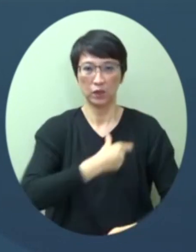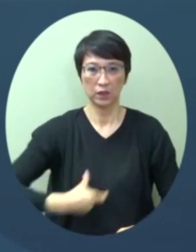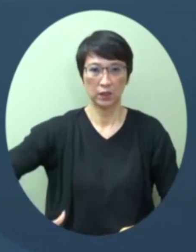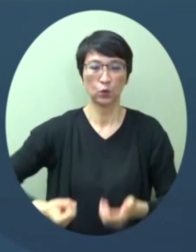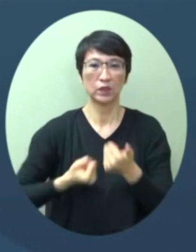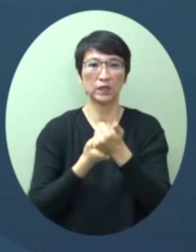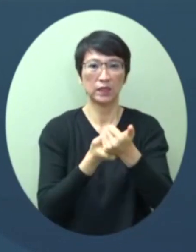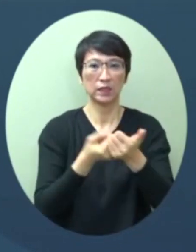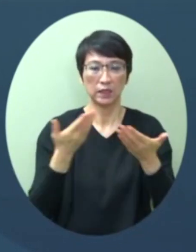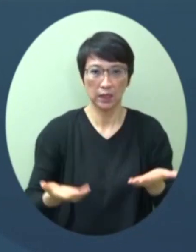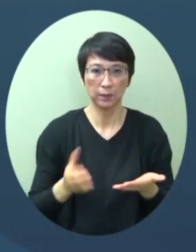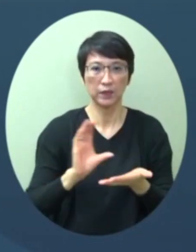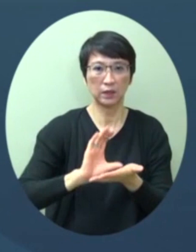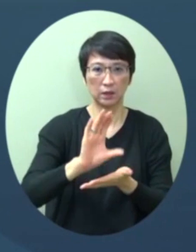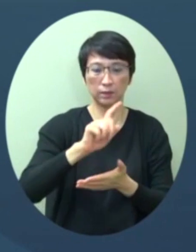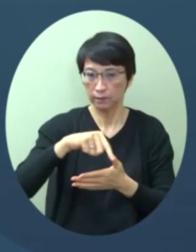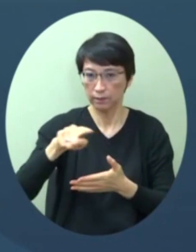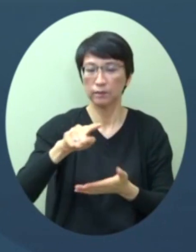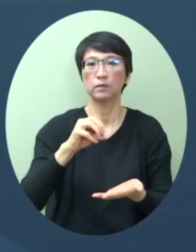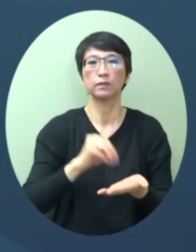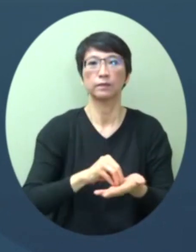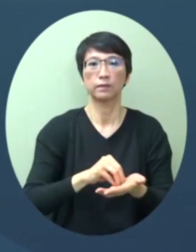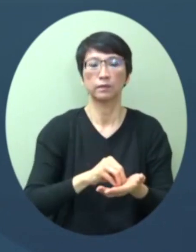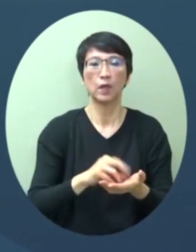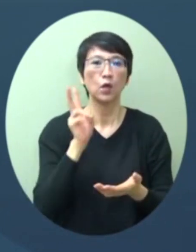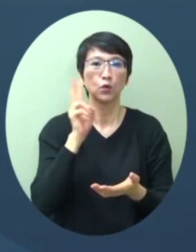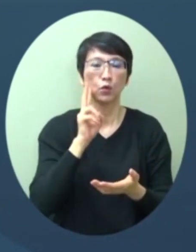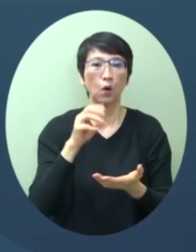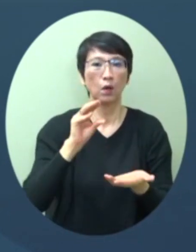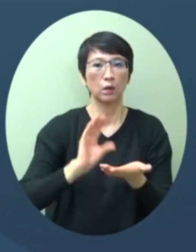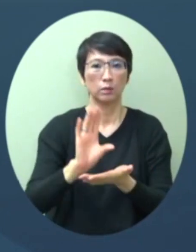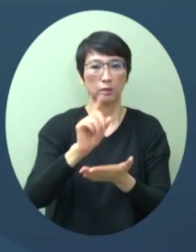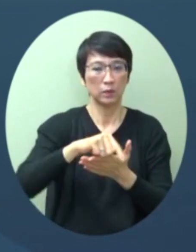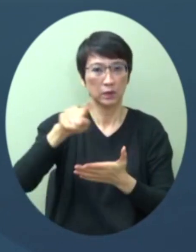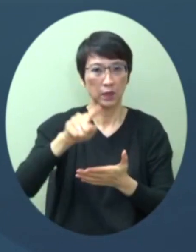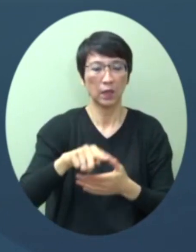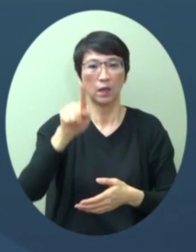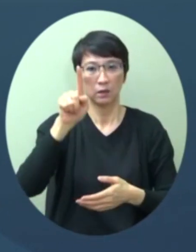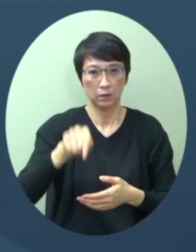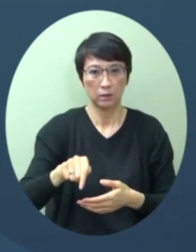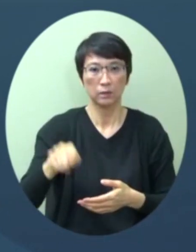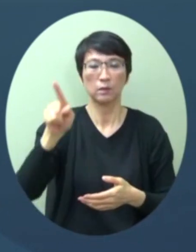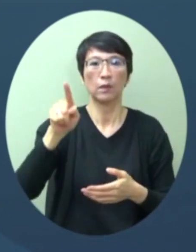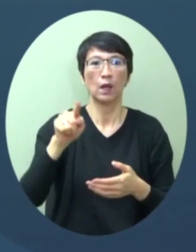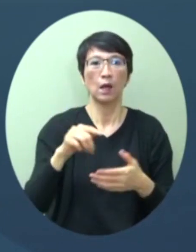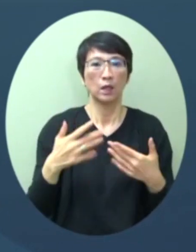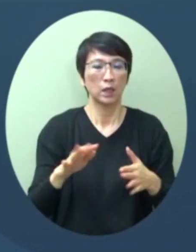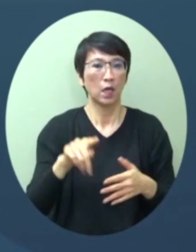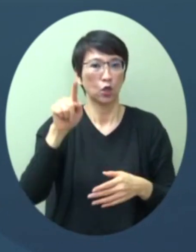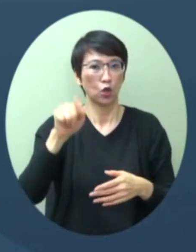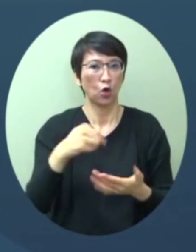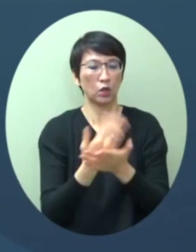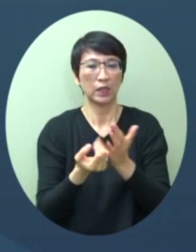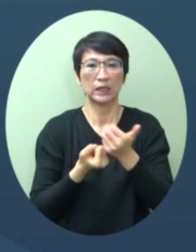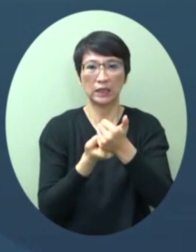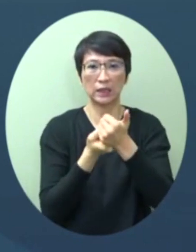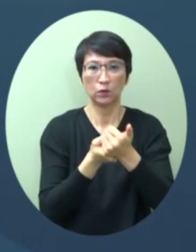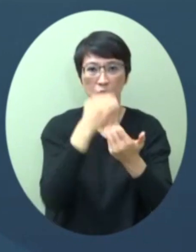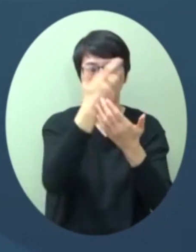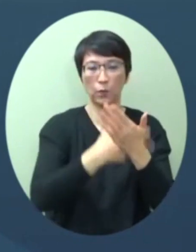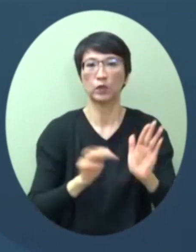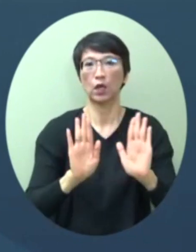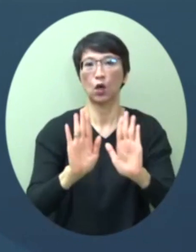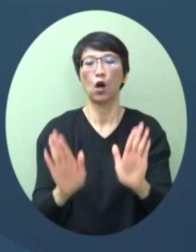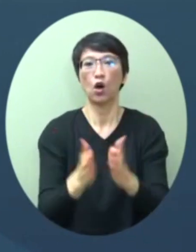会支持这次撥款当撥款通过之后我们马上会落实各行的支援措施